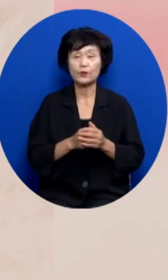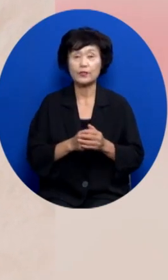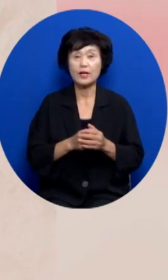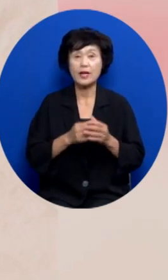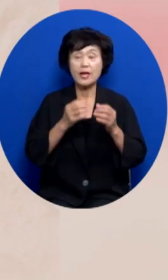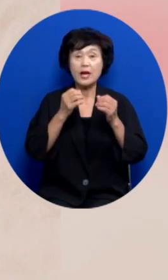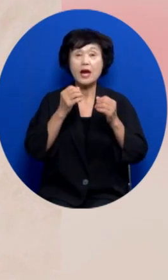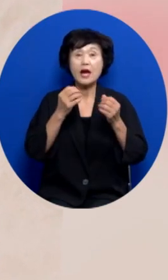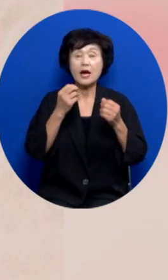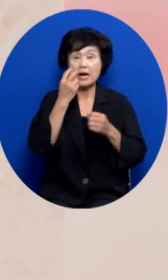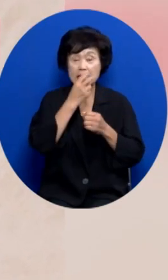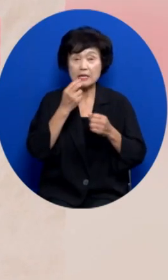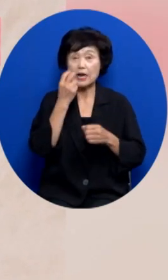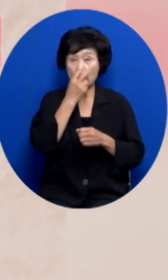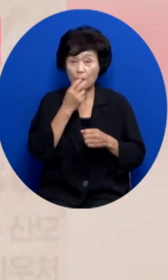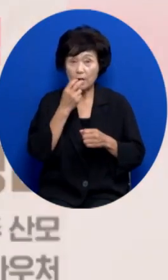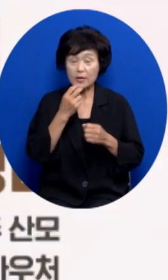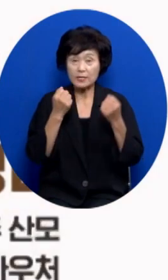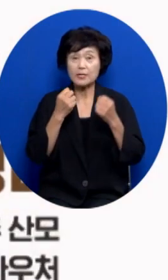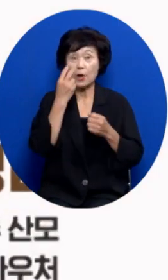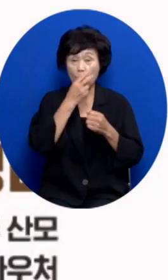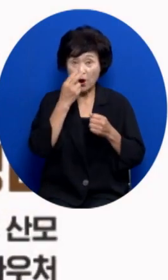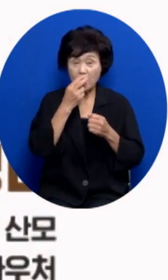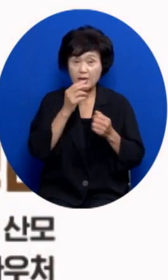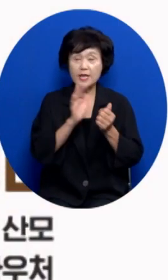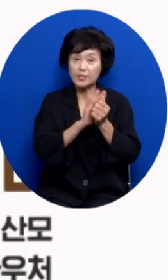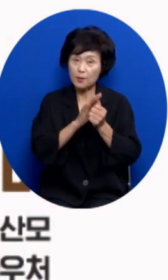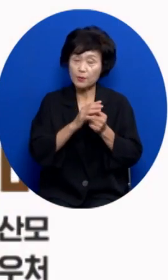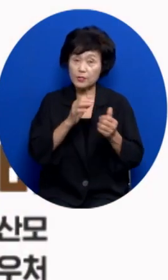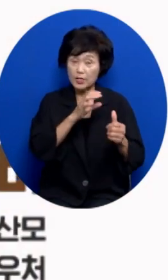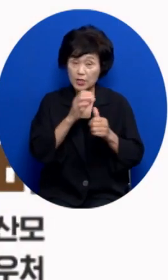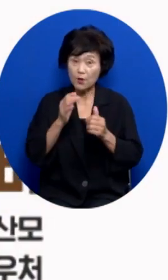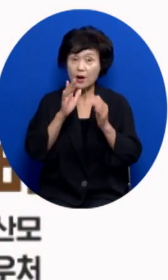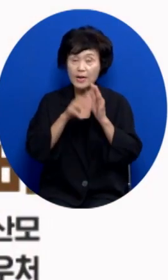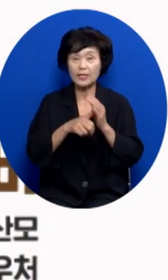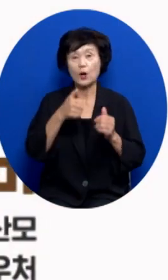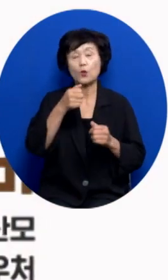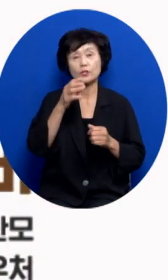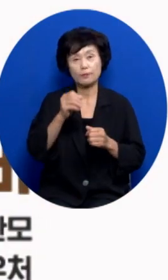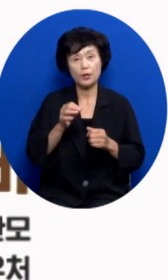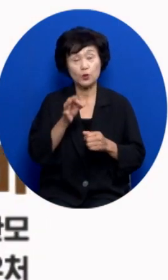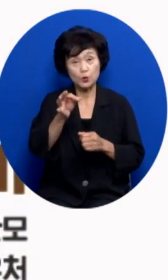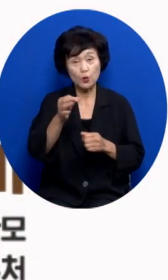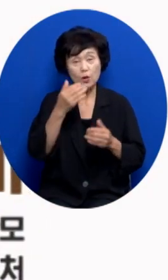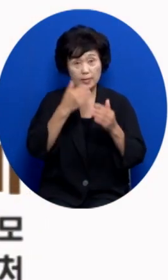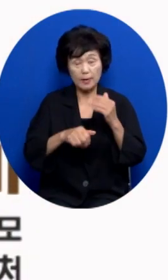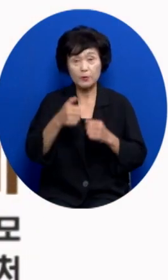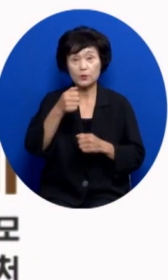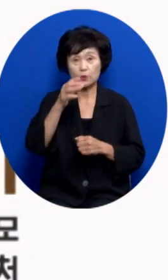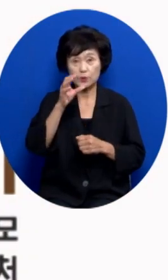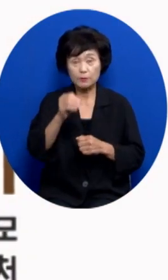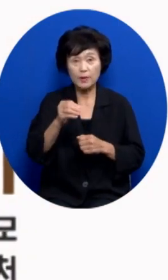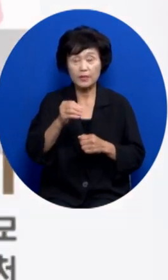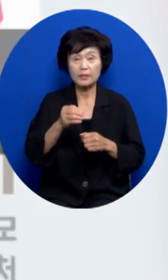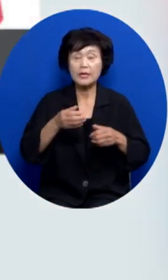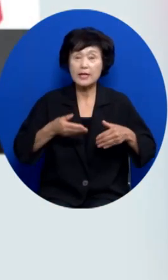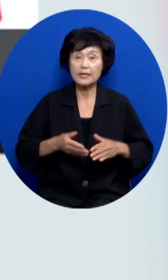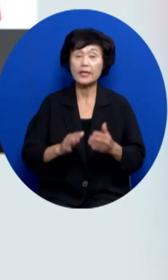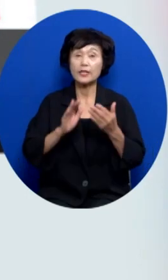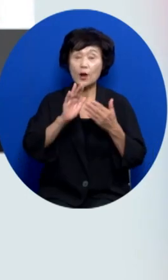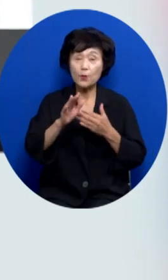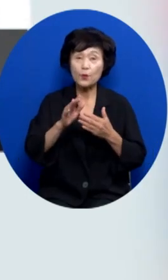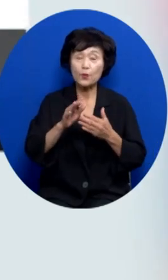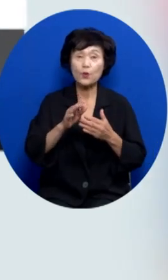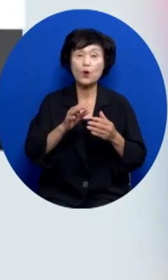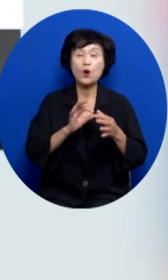신생아 건강관리 서비스를 이용할 경우 50만 원이 지원되고 나머지 50만 원은 산후조리 경비